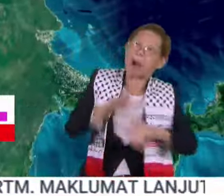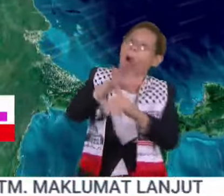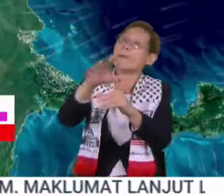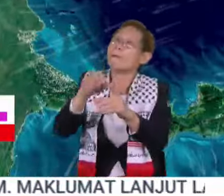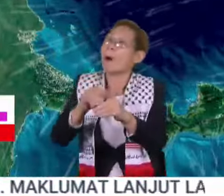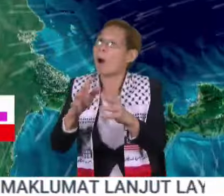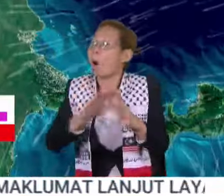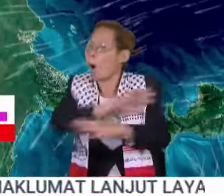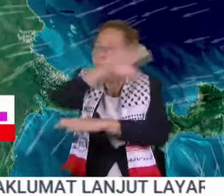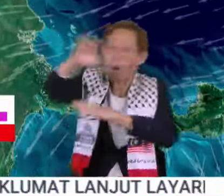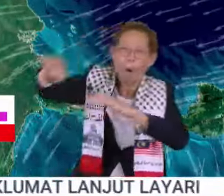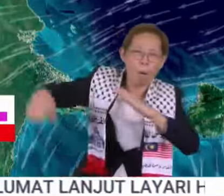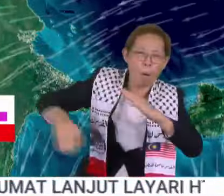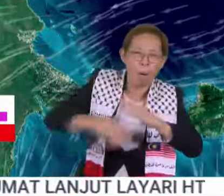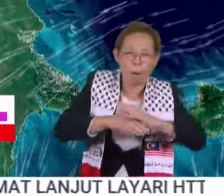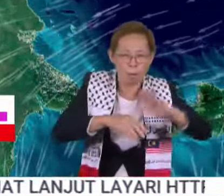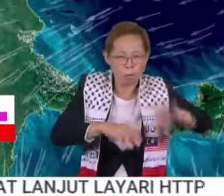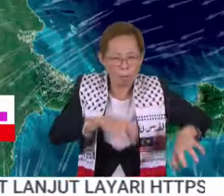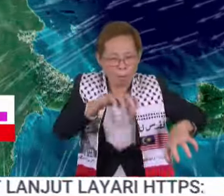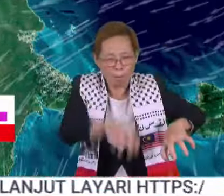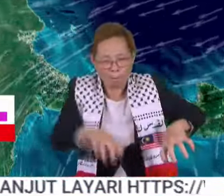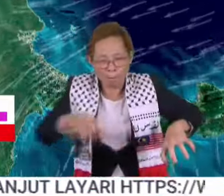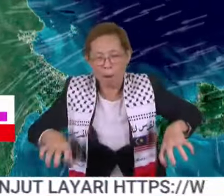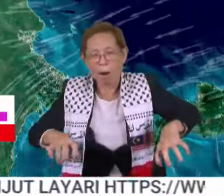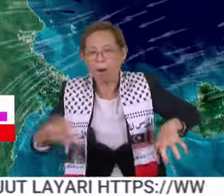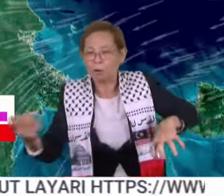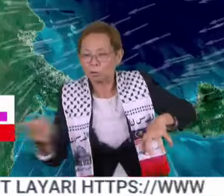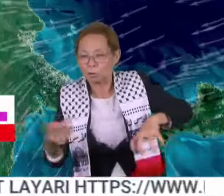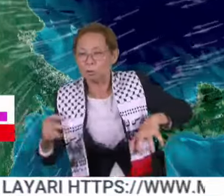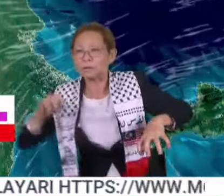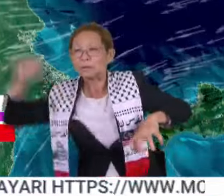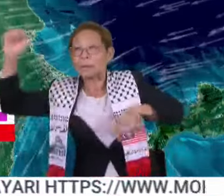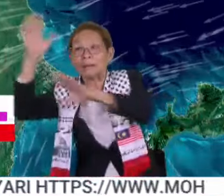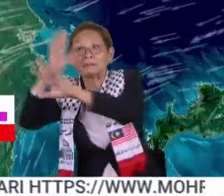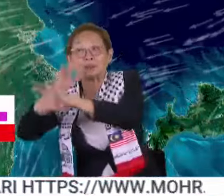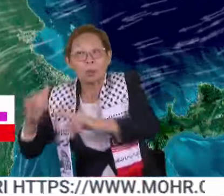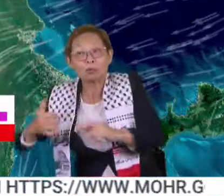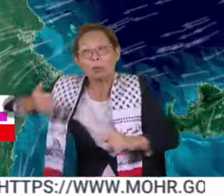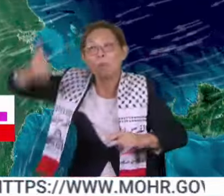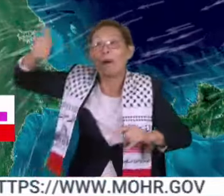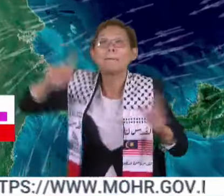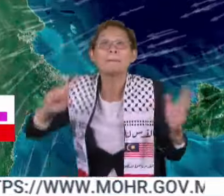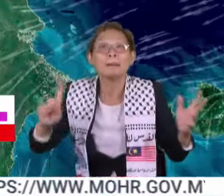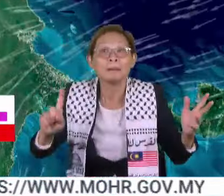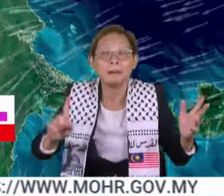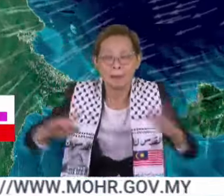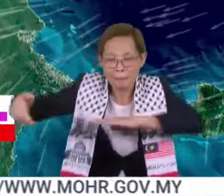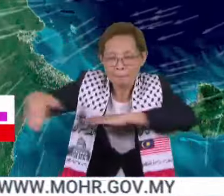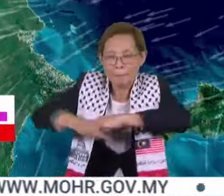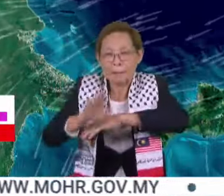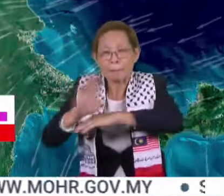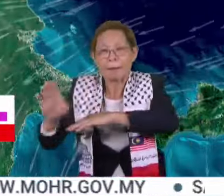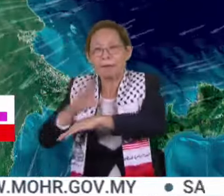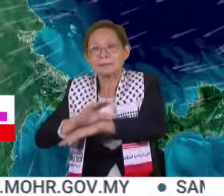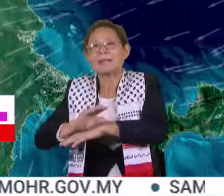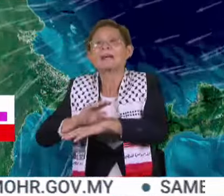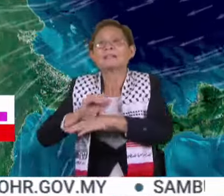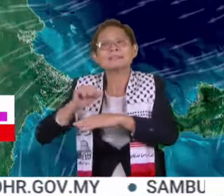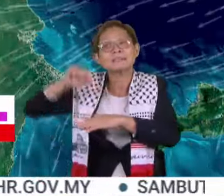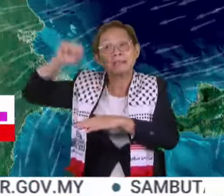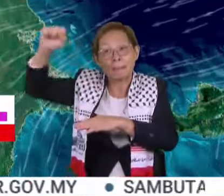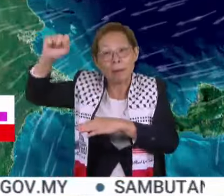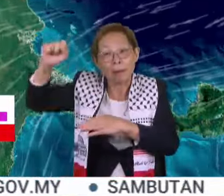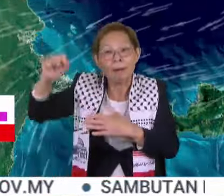melibatkan hampir di kesemua bahagian bagi kedua-dua negeri, terutamanya di bahagian pantai barat dan pedalaman